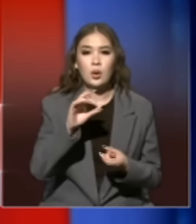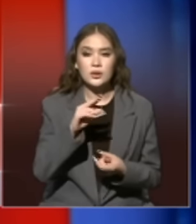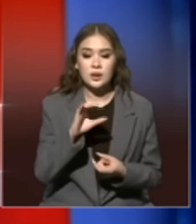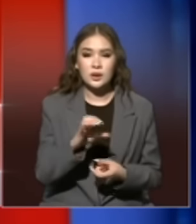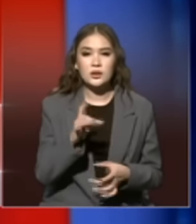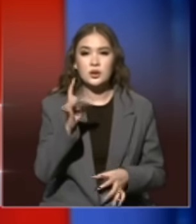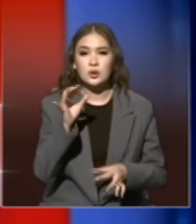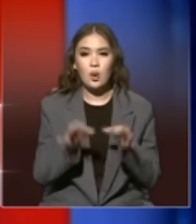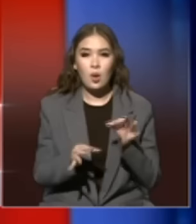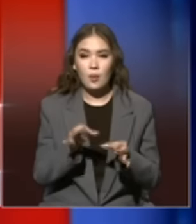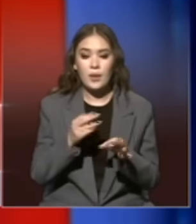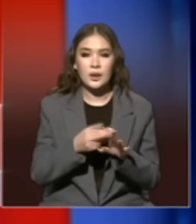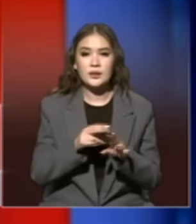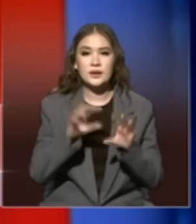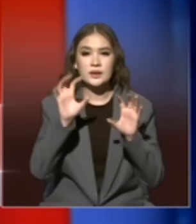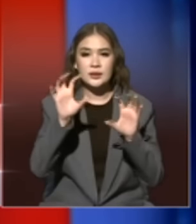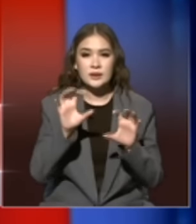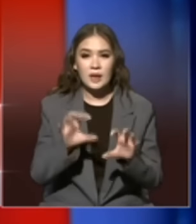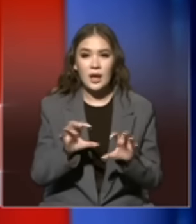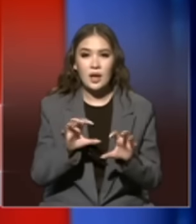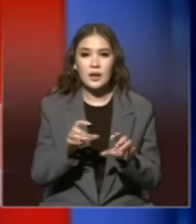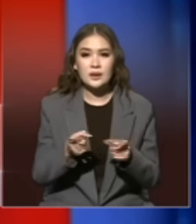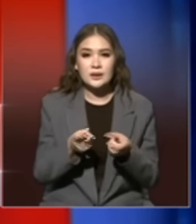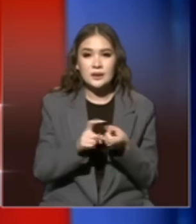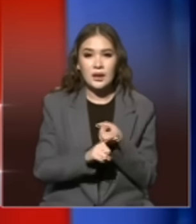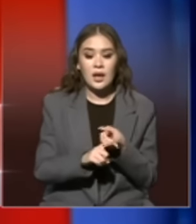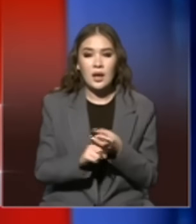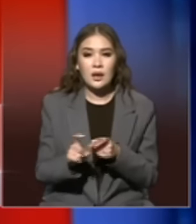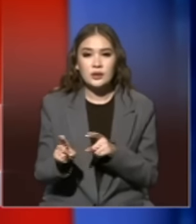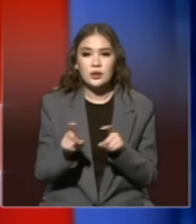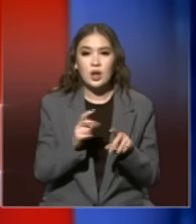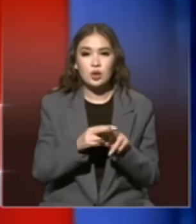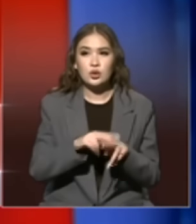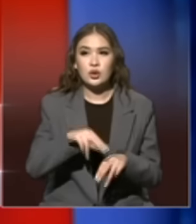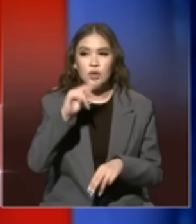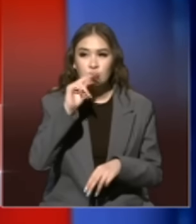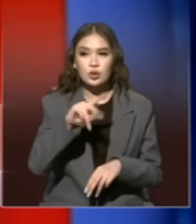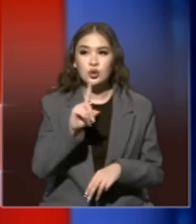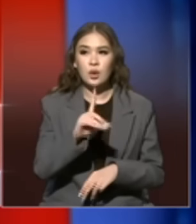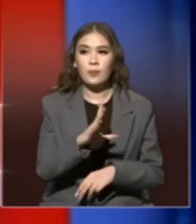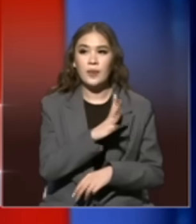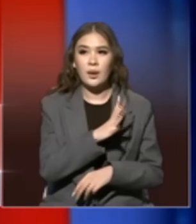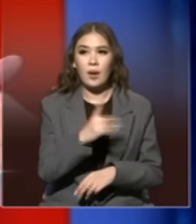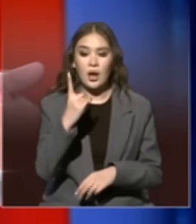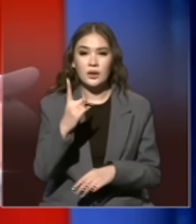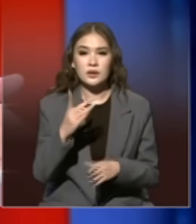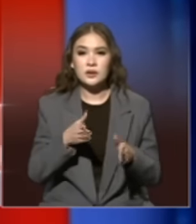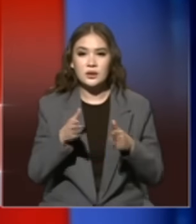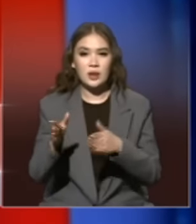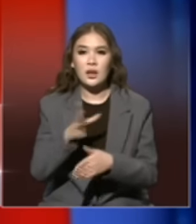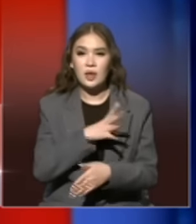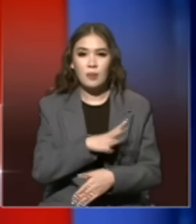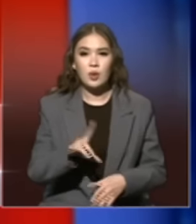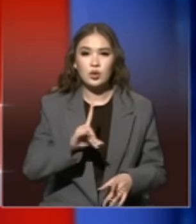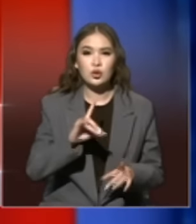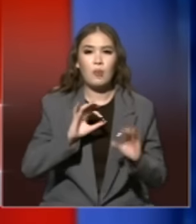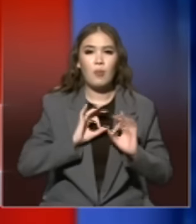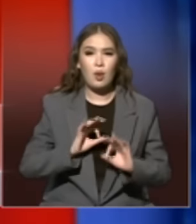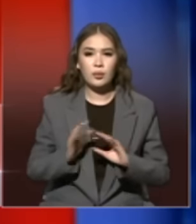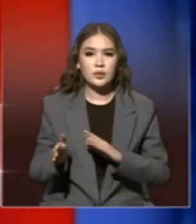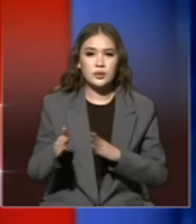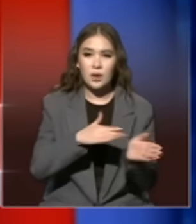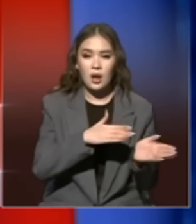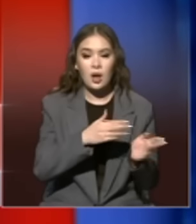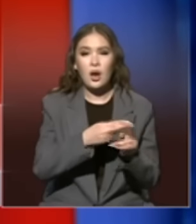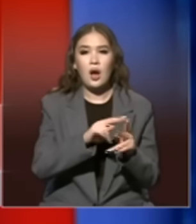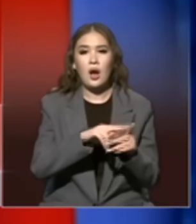нормаларының соның заңдылығын сақталуын қарайды. Өйткені айыптау бір жақты жүрмес үшін, тергеулер бұрмалама үшін, прокурорлар бұрмалама үшін